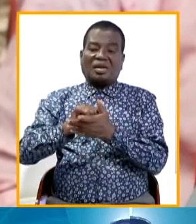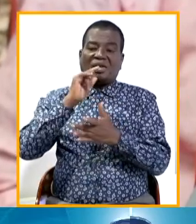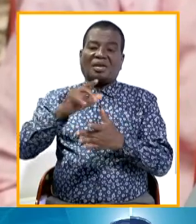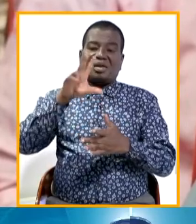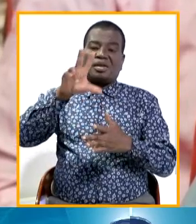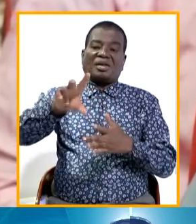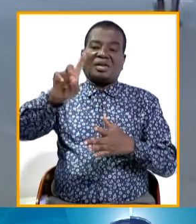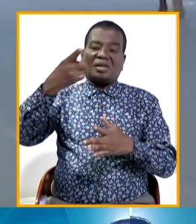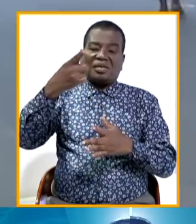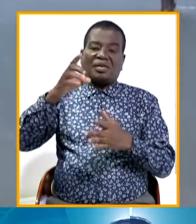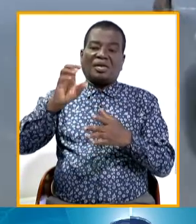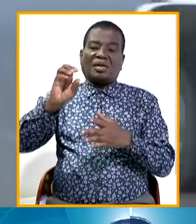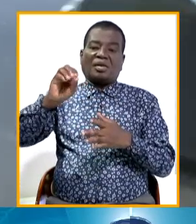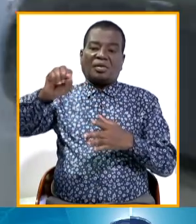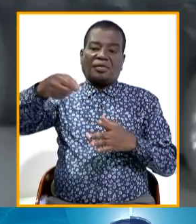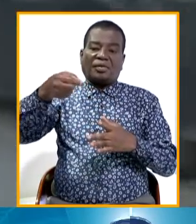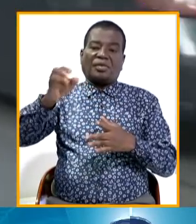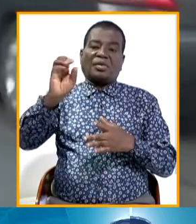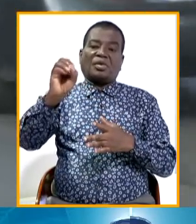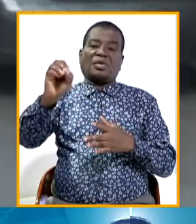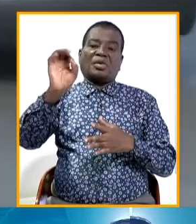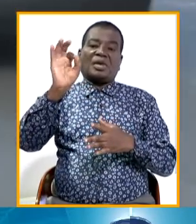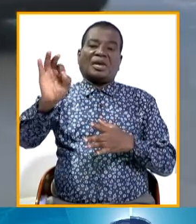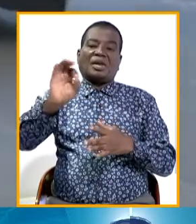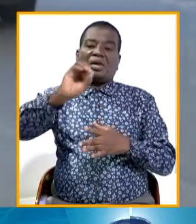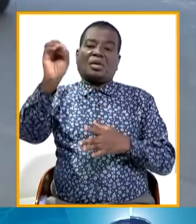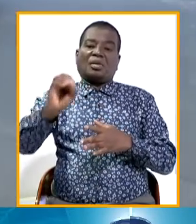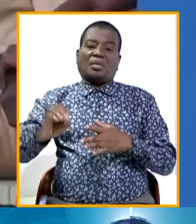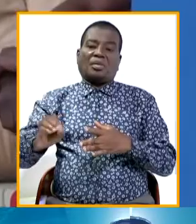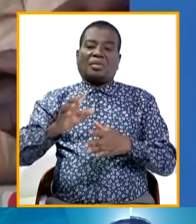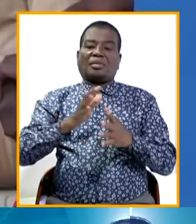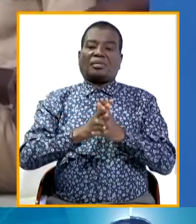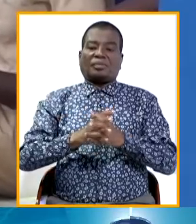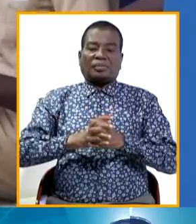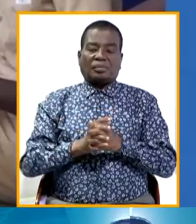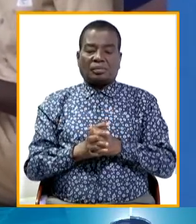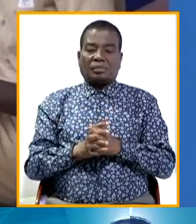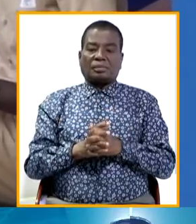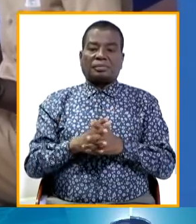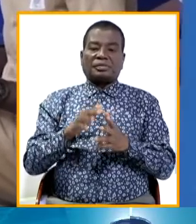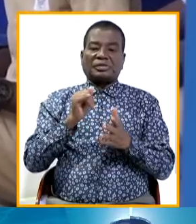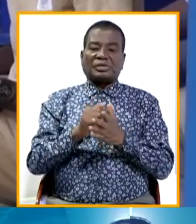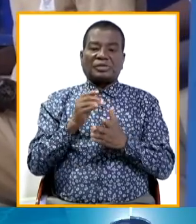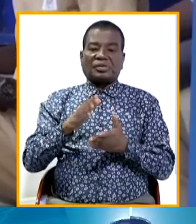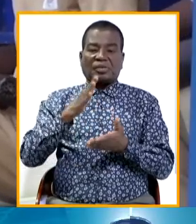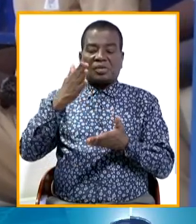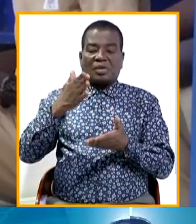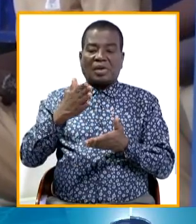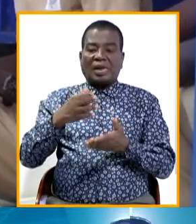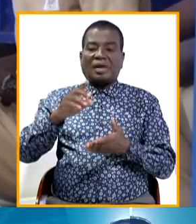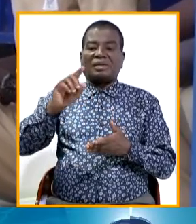32,09% contre 30,60%. 78% à la session de 2022. C'est donc une hausse